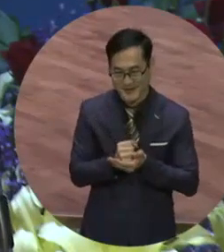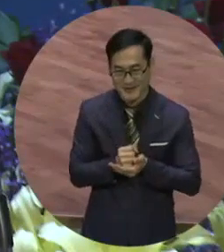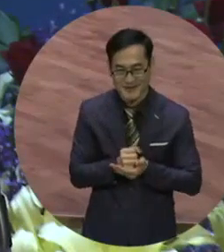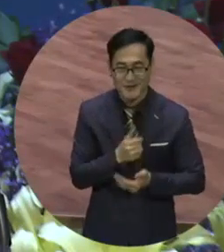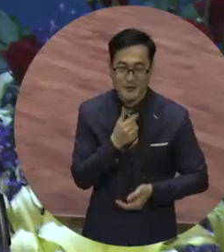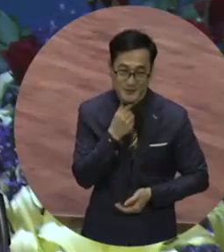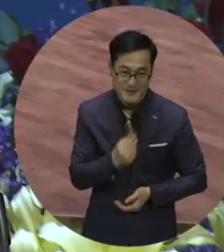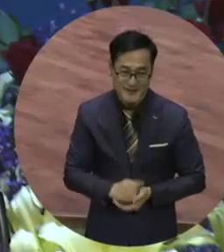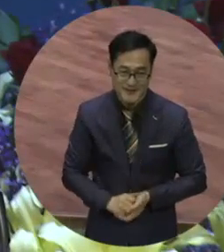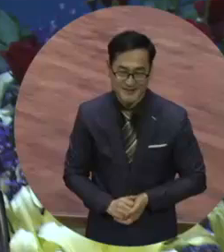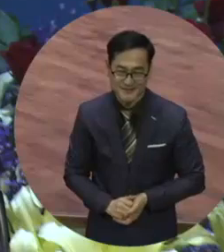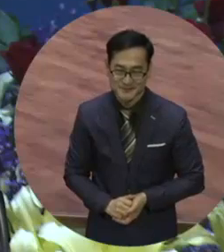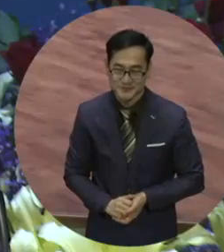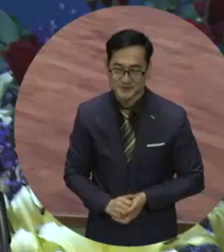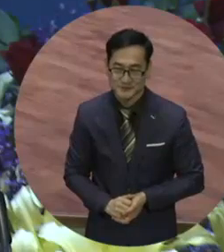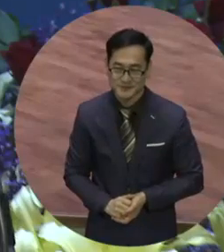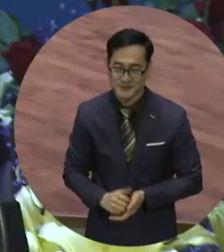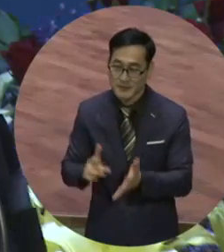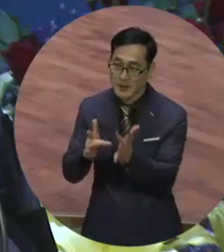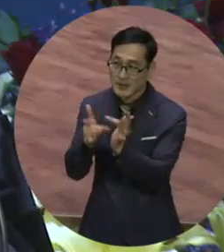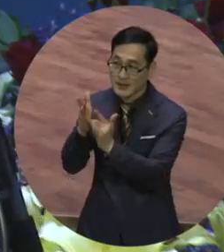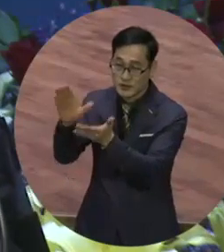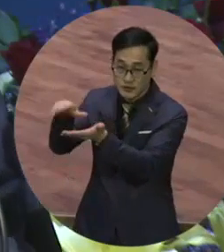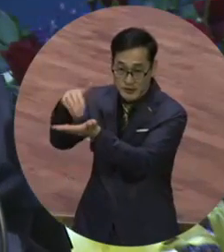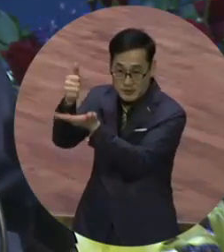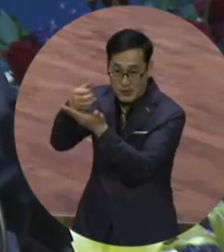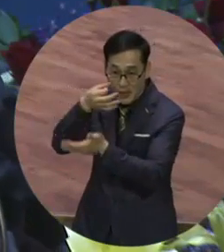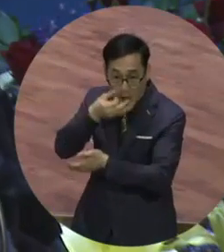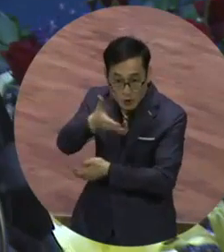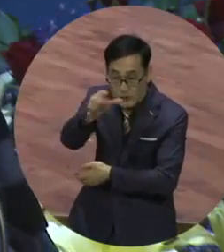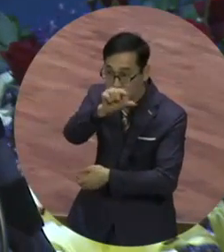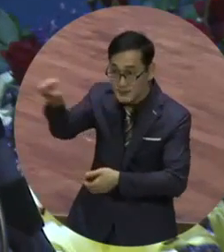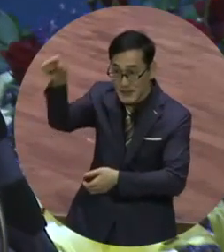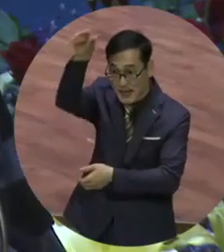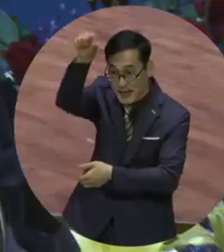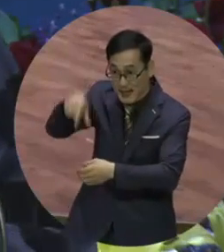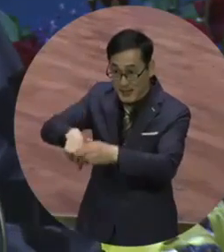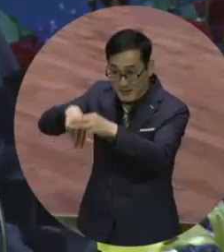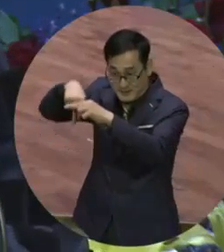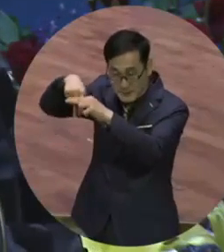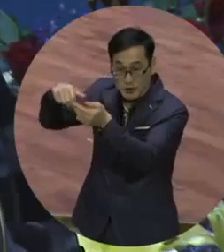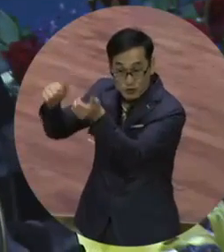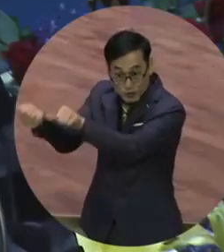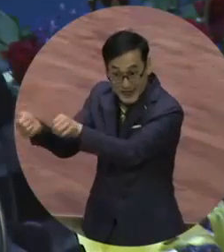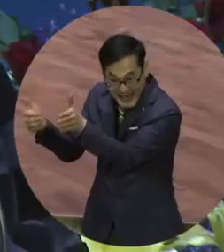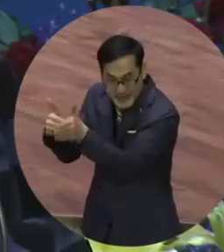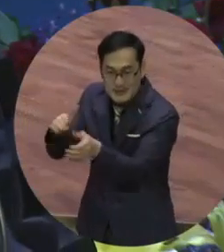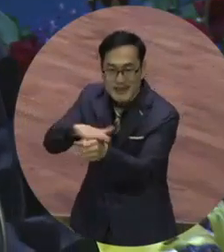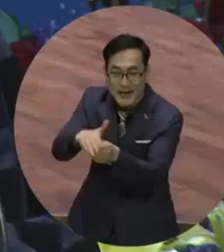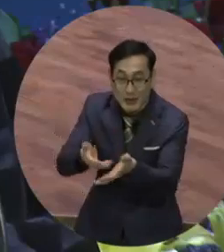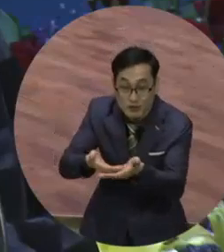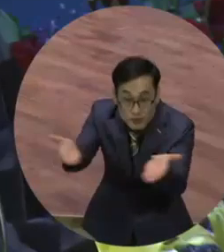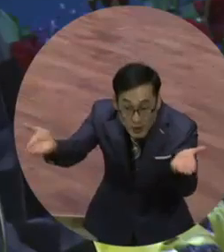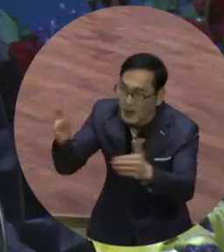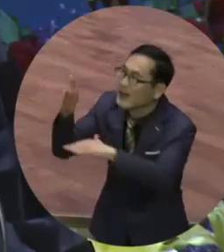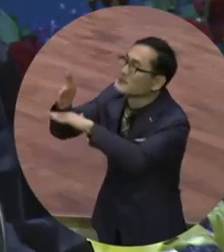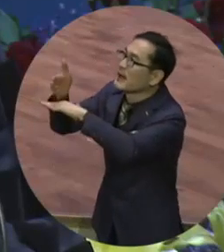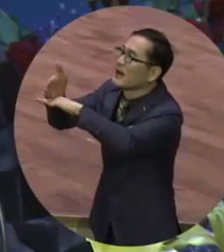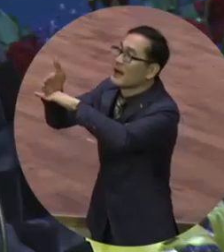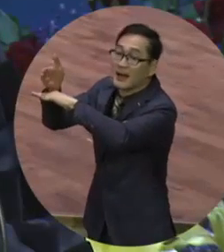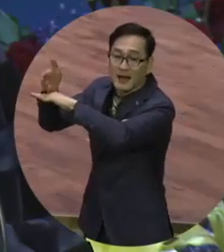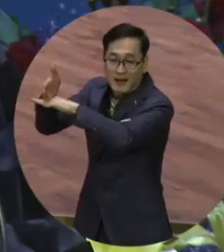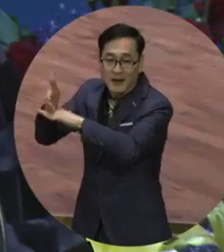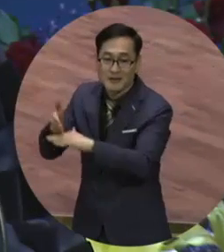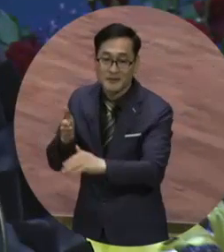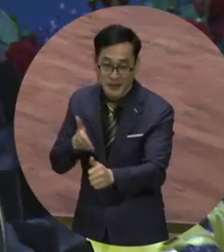깨닫고 예수 그리스도께서 보여주신 십자가의 놀라운 사랑에 감사하시기 바랍니다. 그리고